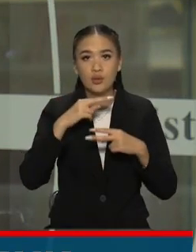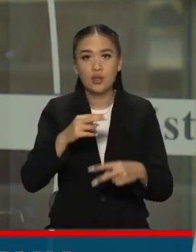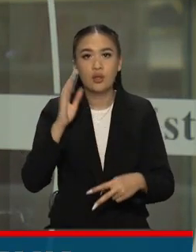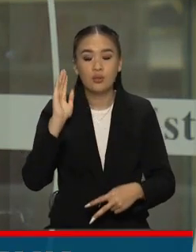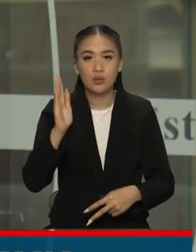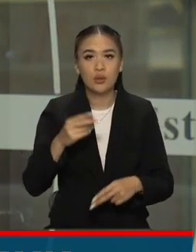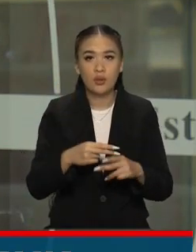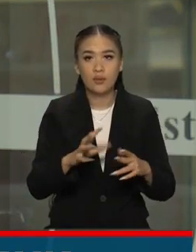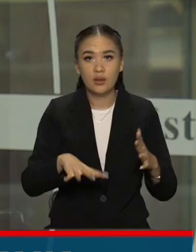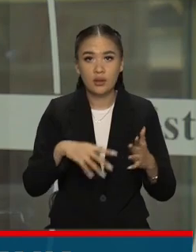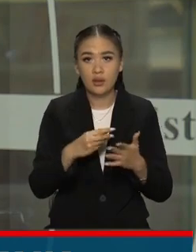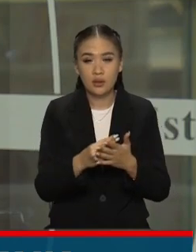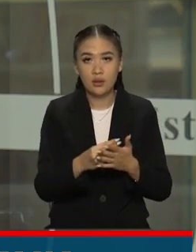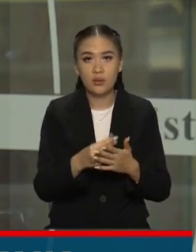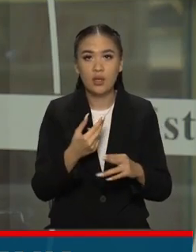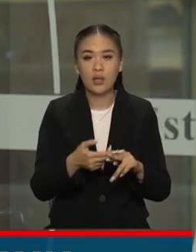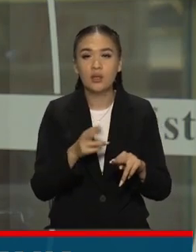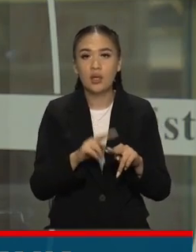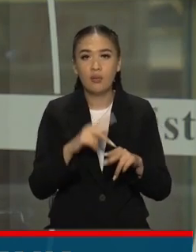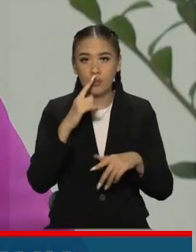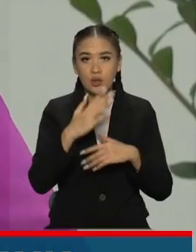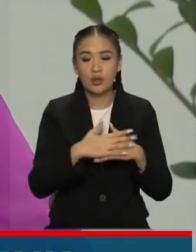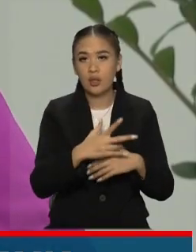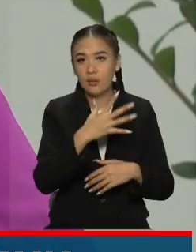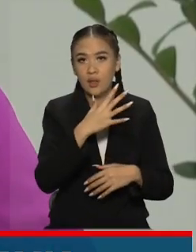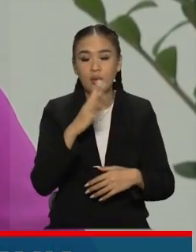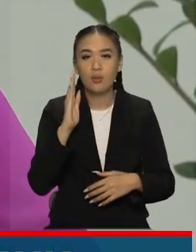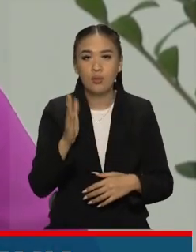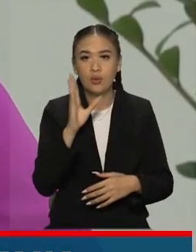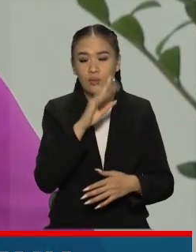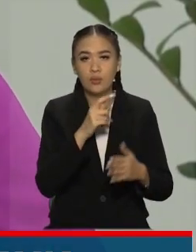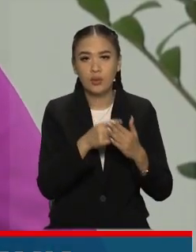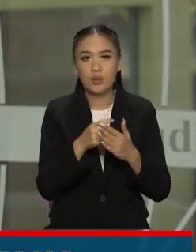части финансирования, то, я думаю, мы в ближайшее время сможем обеспечить.